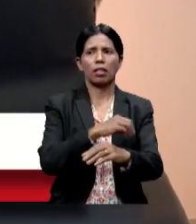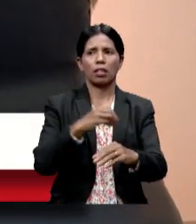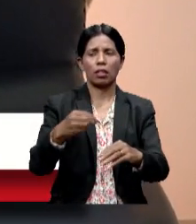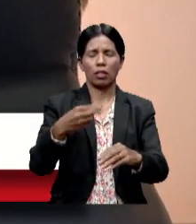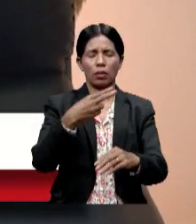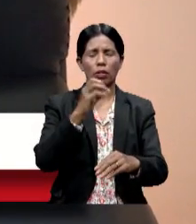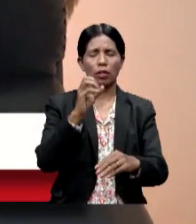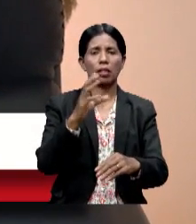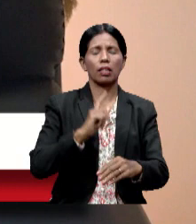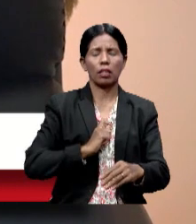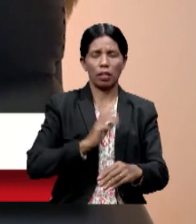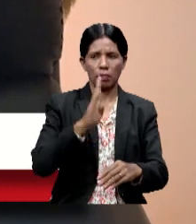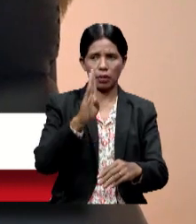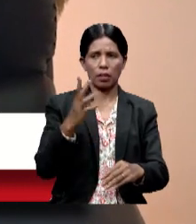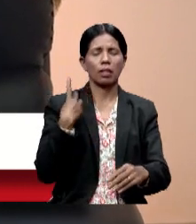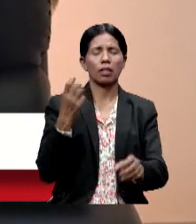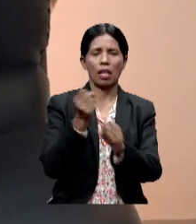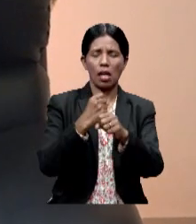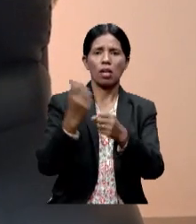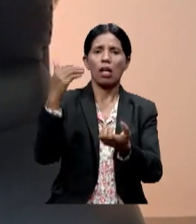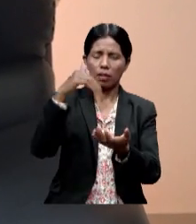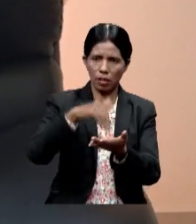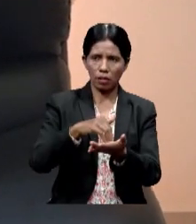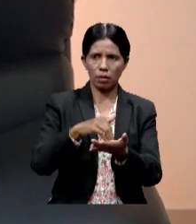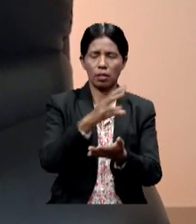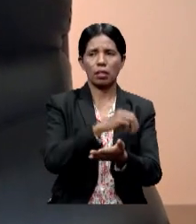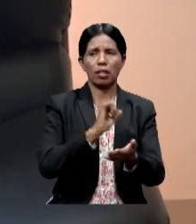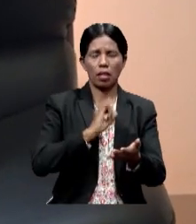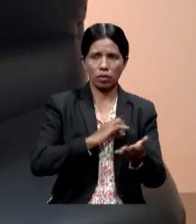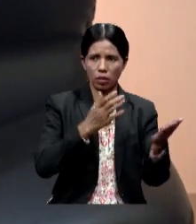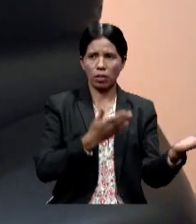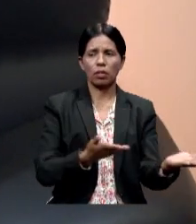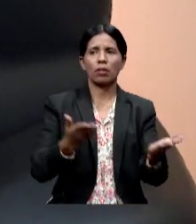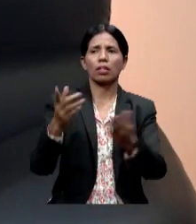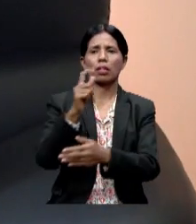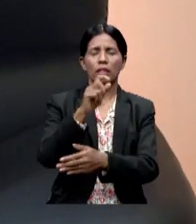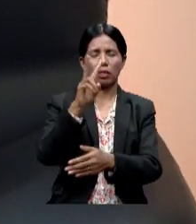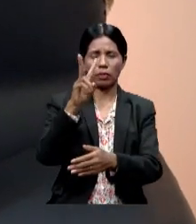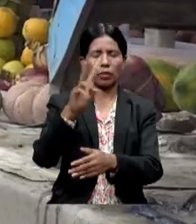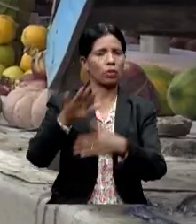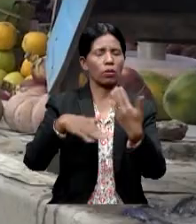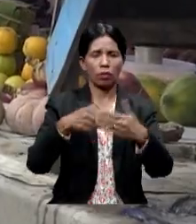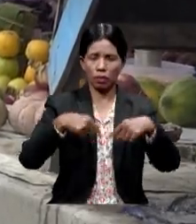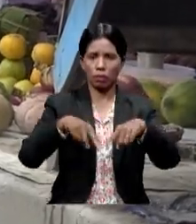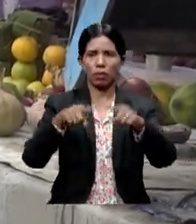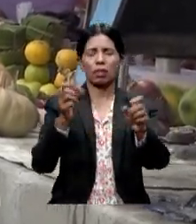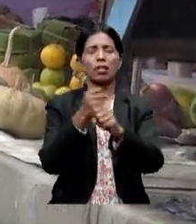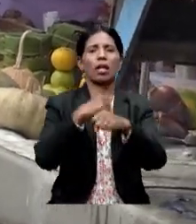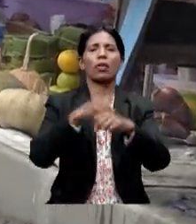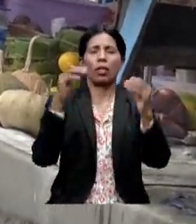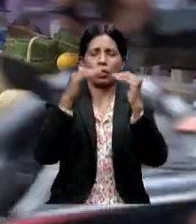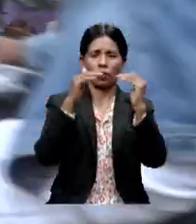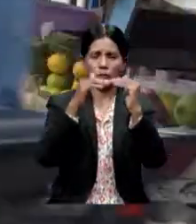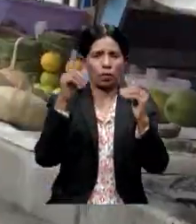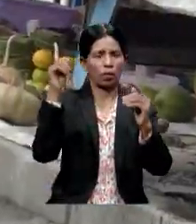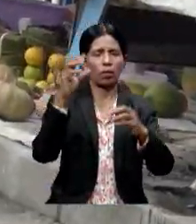TBC. Agora ita halo dali datang, ase lori lale intervizam sira totu ba. Et halo diálogo ide na ba,